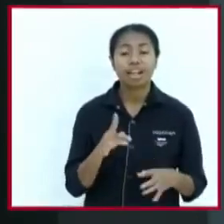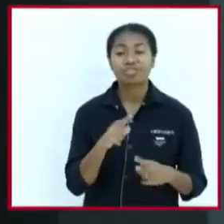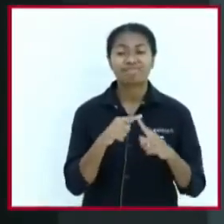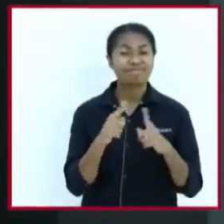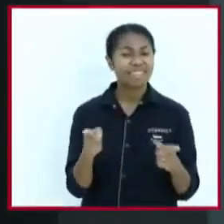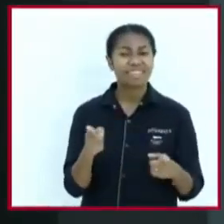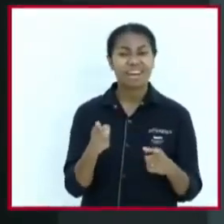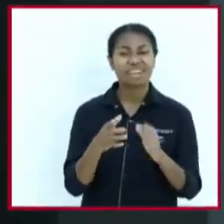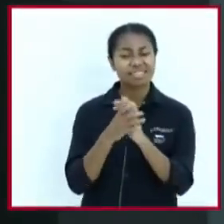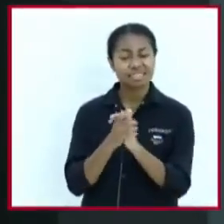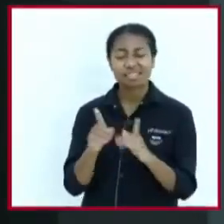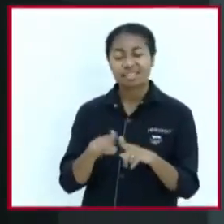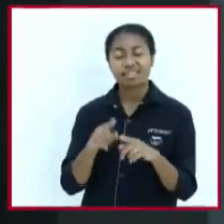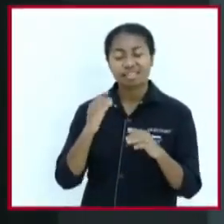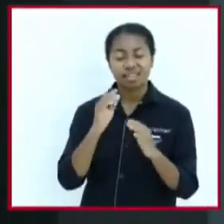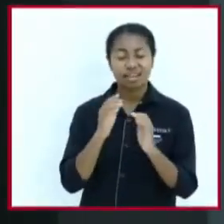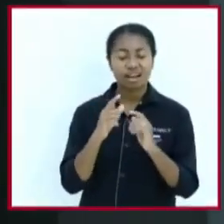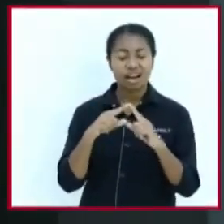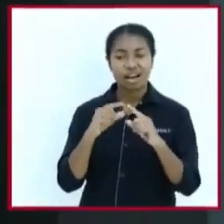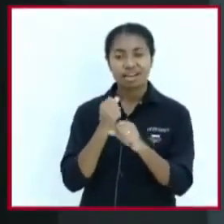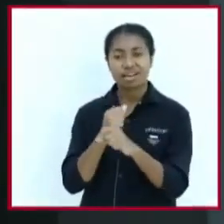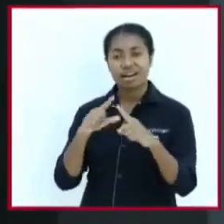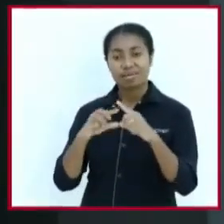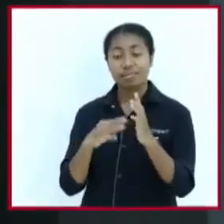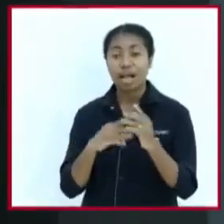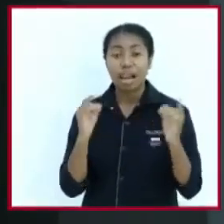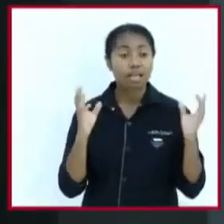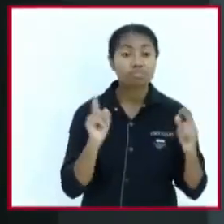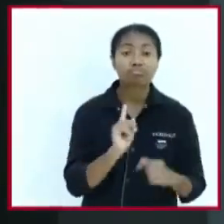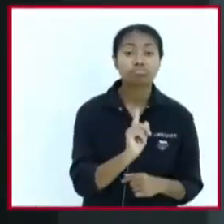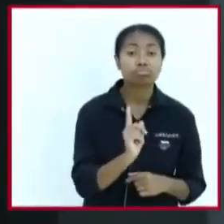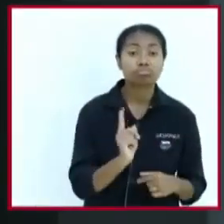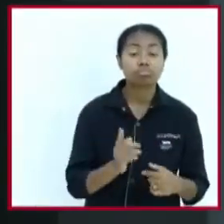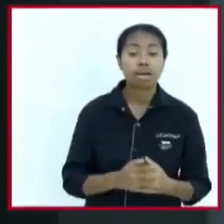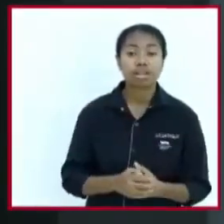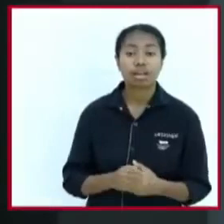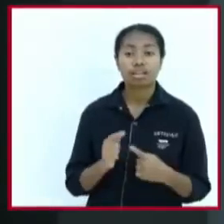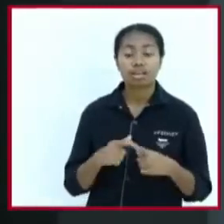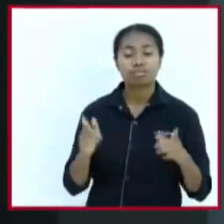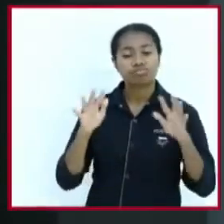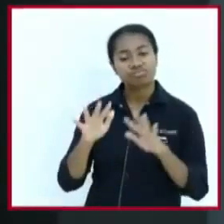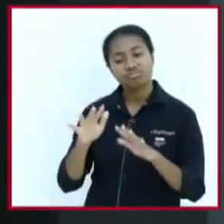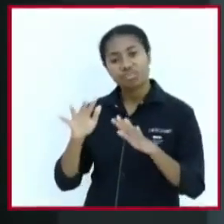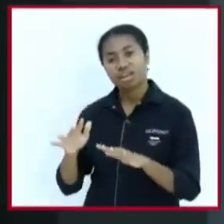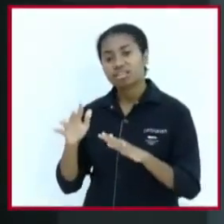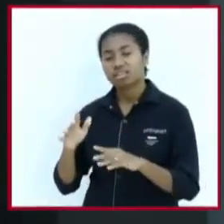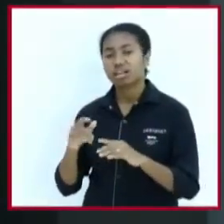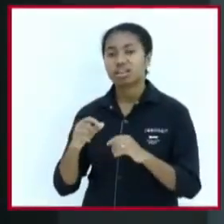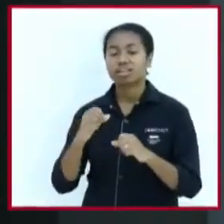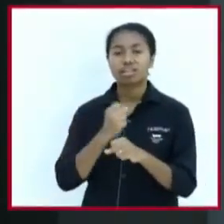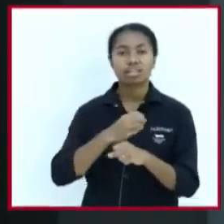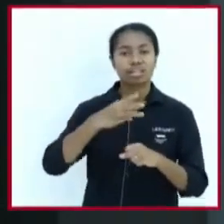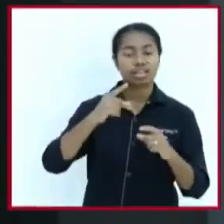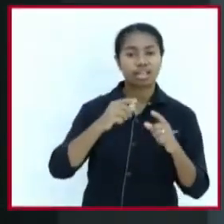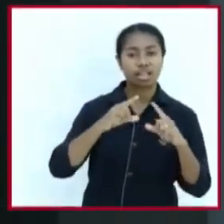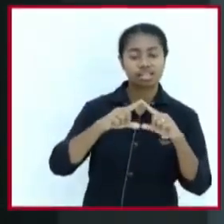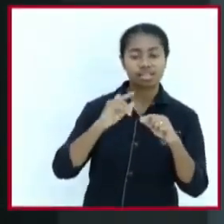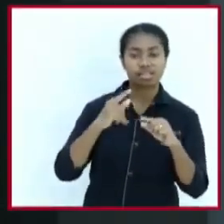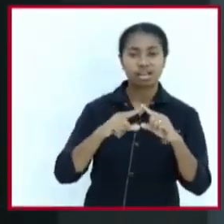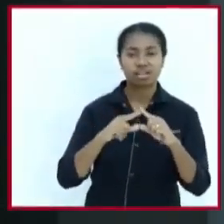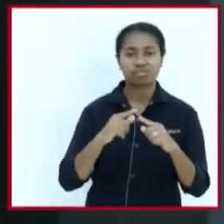bedanya Kristen dimana itu Padang aspek-aspek yang dasar tapi banyak gereja melupakan pemberitaan yang dasar seperti